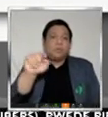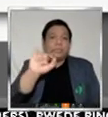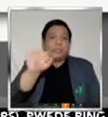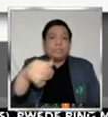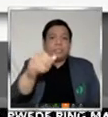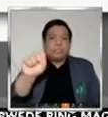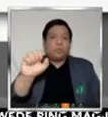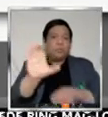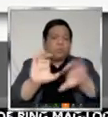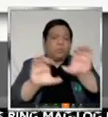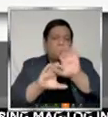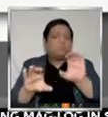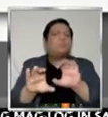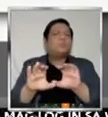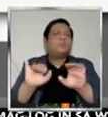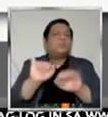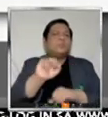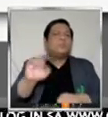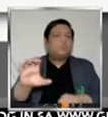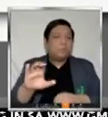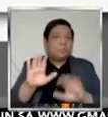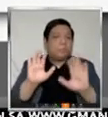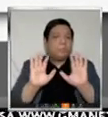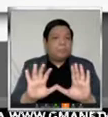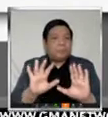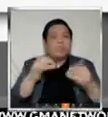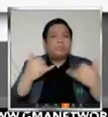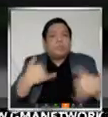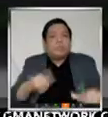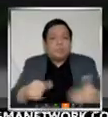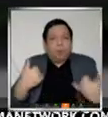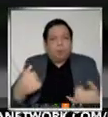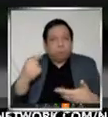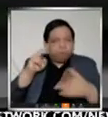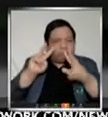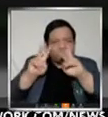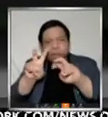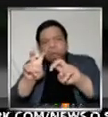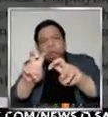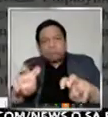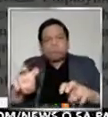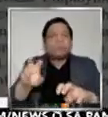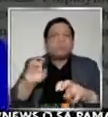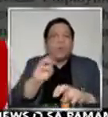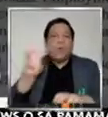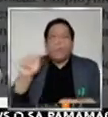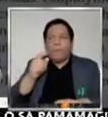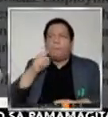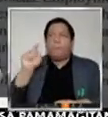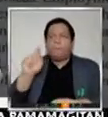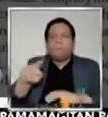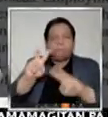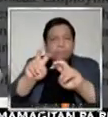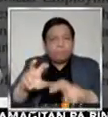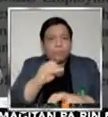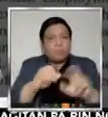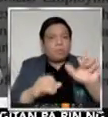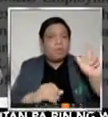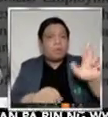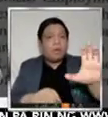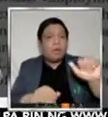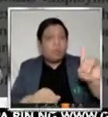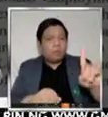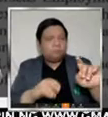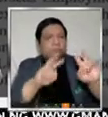JS Contractor Incorporated. Pero pinaiimbestigahan na sila ng OWA, maging ang Arcad. Sa statement na pinadala ng